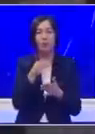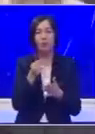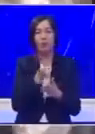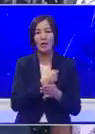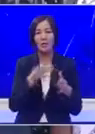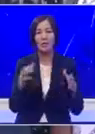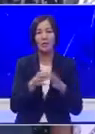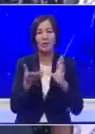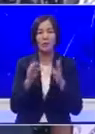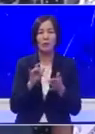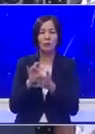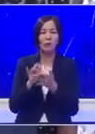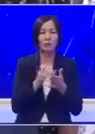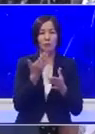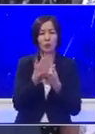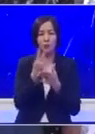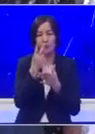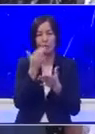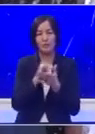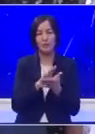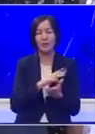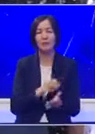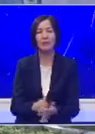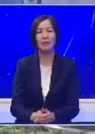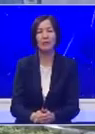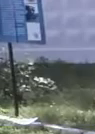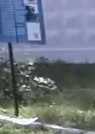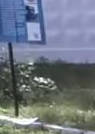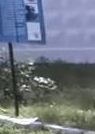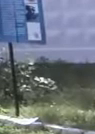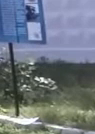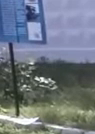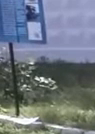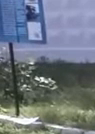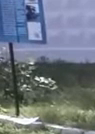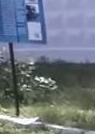әскери бөлім бойынша экскурсия өткізді. Жазира Исаева, Ербол Атантелов, Жетісу телеарнасы.